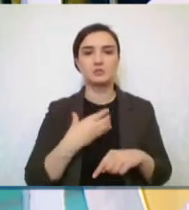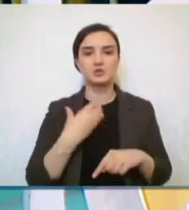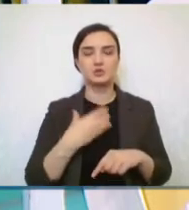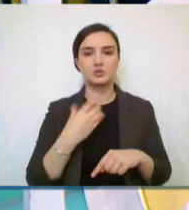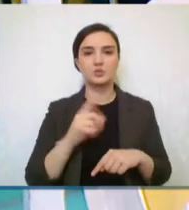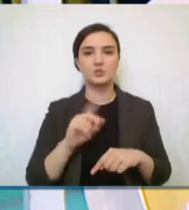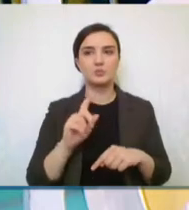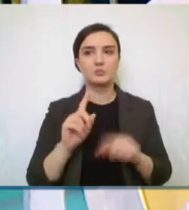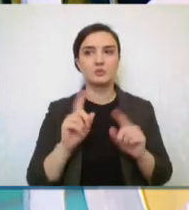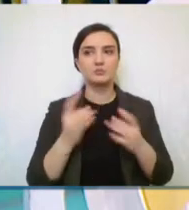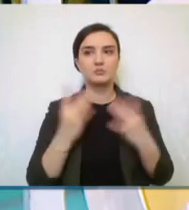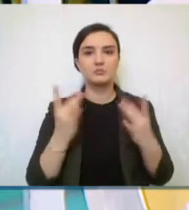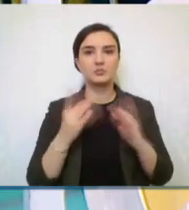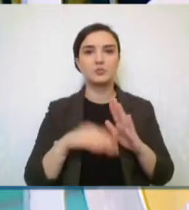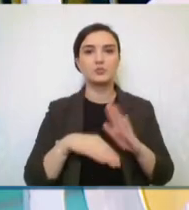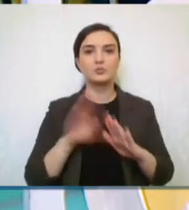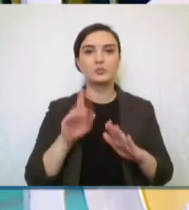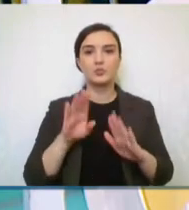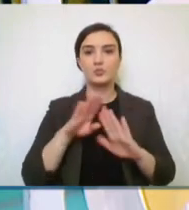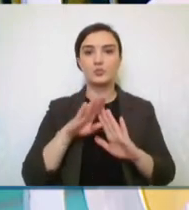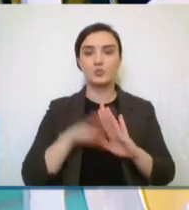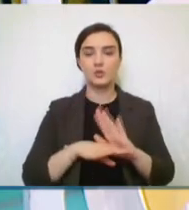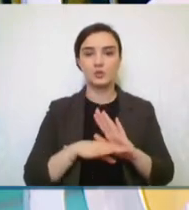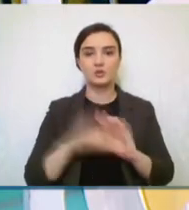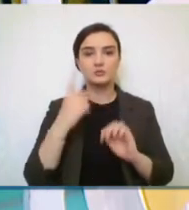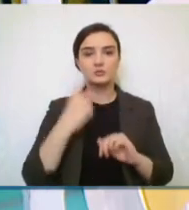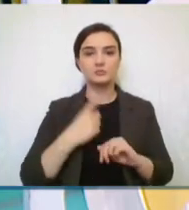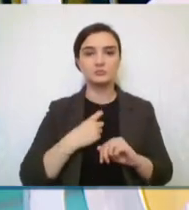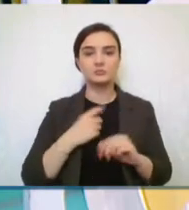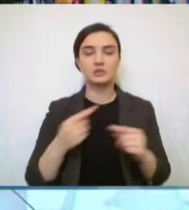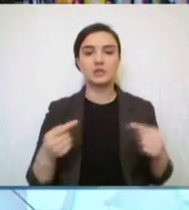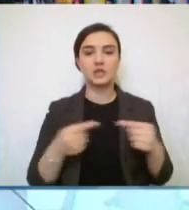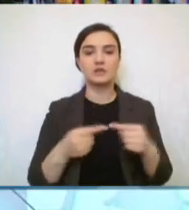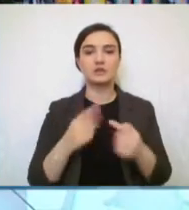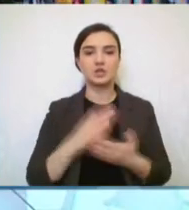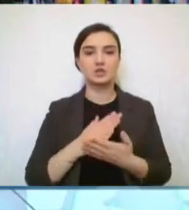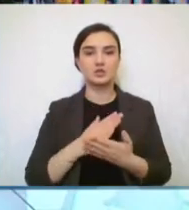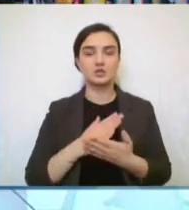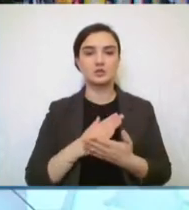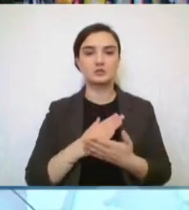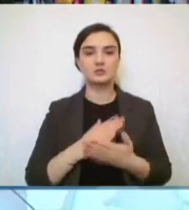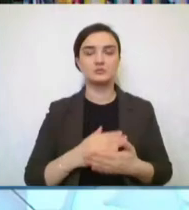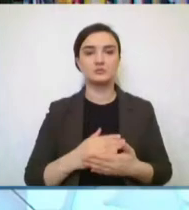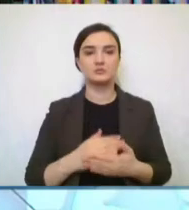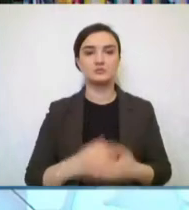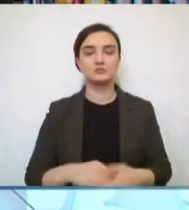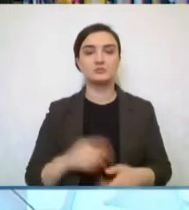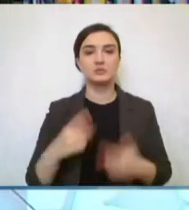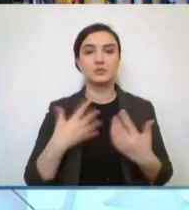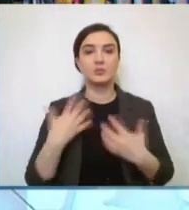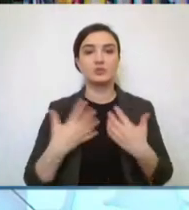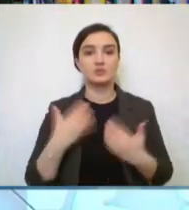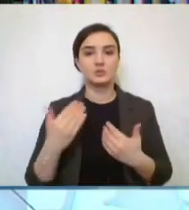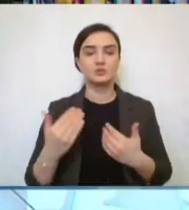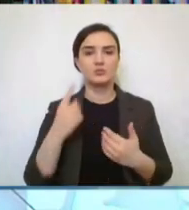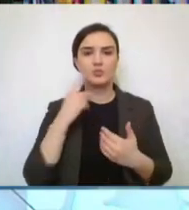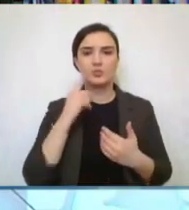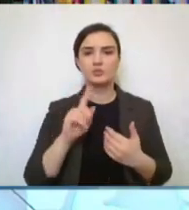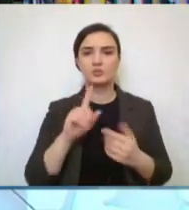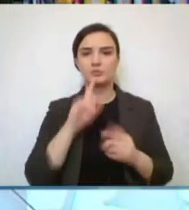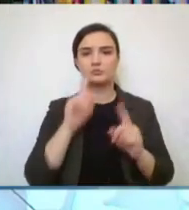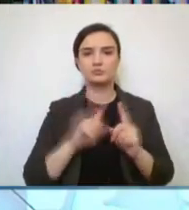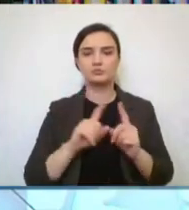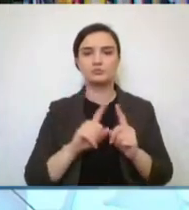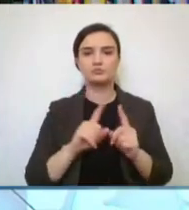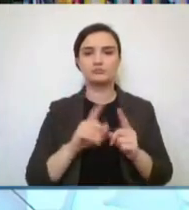უფრო უარეს, რომელიც თანხმედრაში მოდის, ასე ვთქვათ, მის ემოციასთან, გონია რომ აი კიდევ ერთი